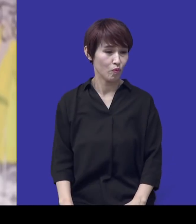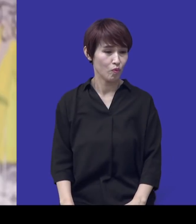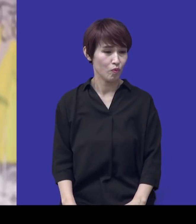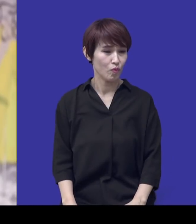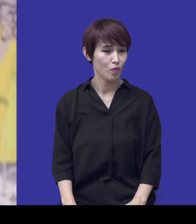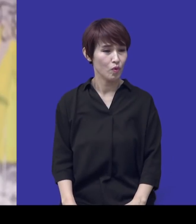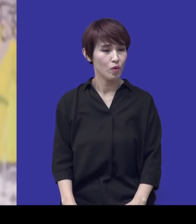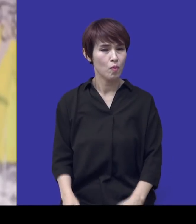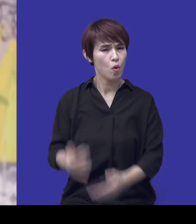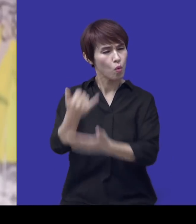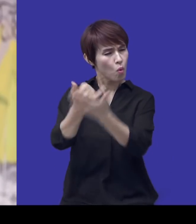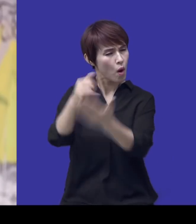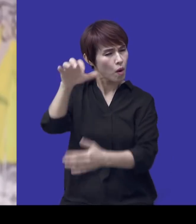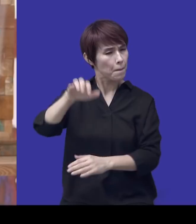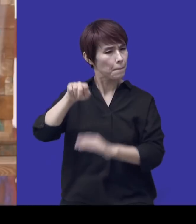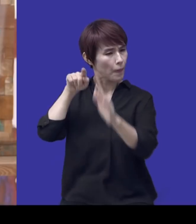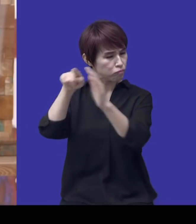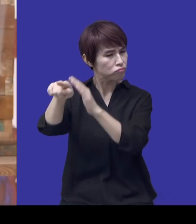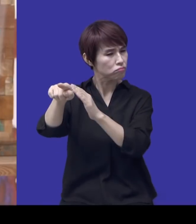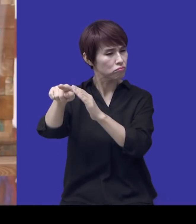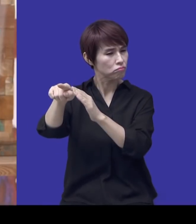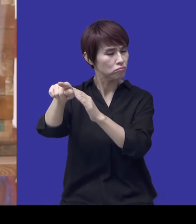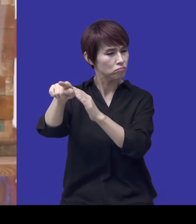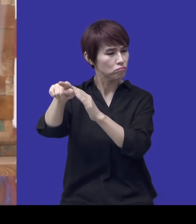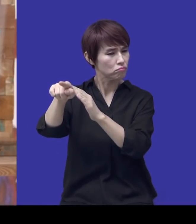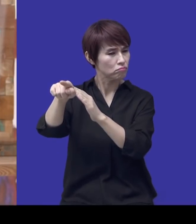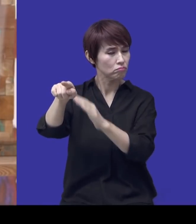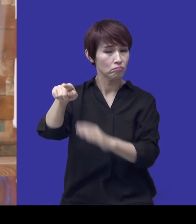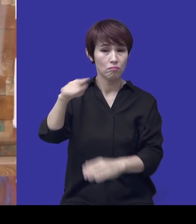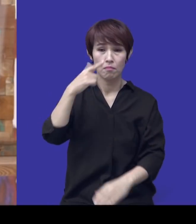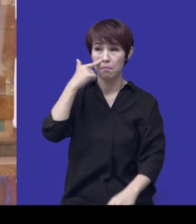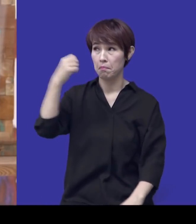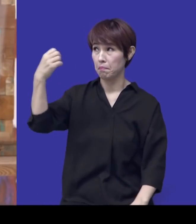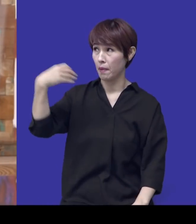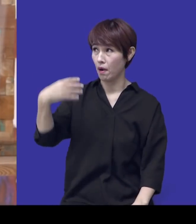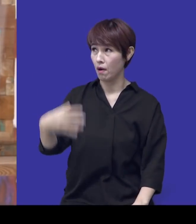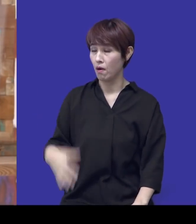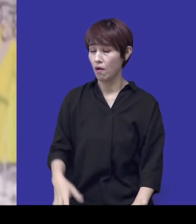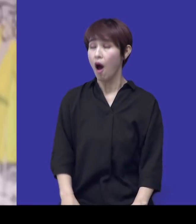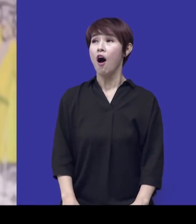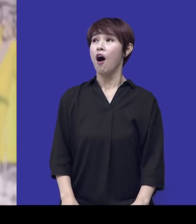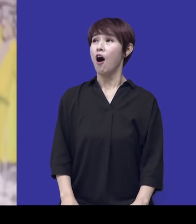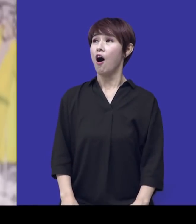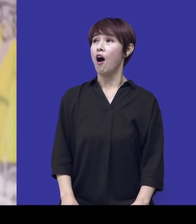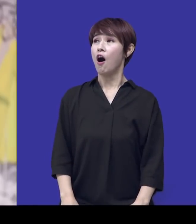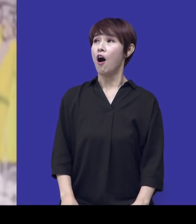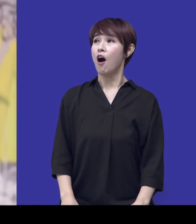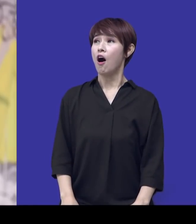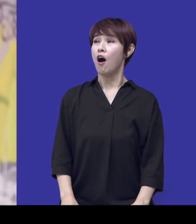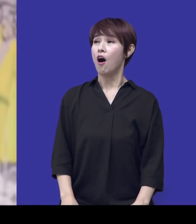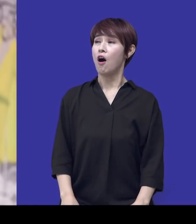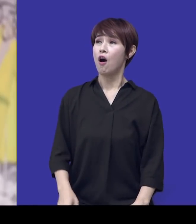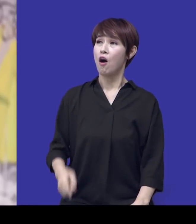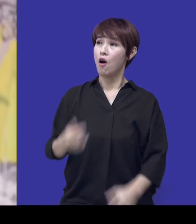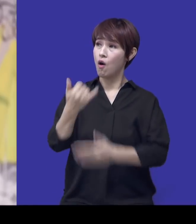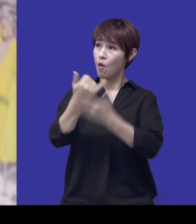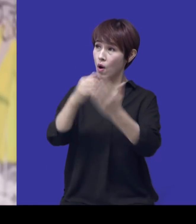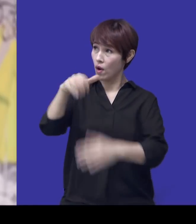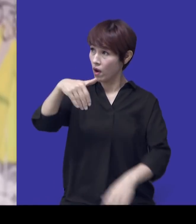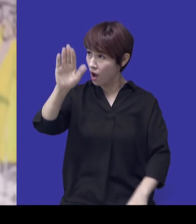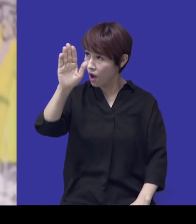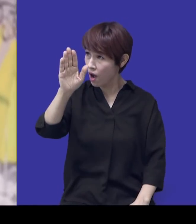뭐 고아원 방문한다고 하는데 뭐 그런 얘기를 하시는 거예요. 저 그때 제가 눈이 팍 띄었어요. 고아원을